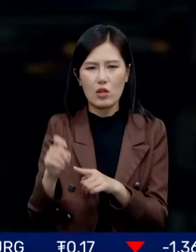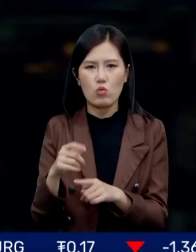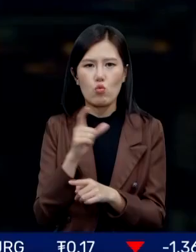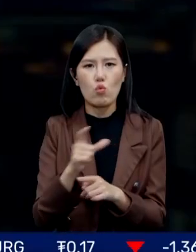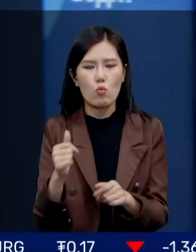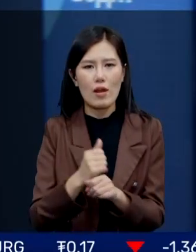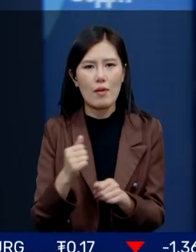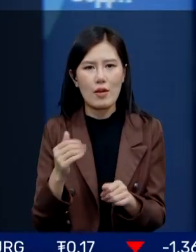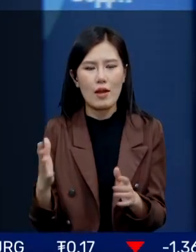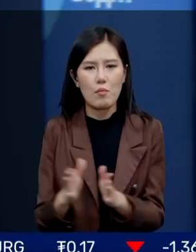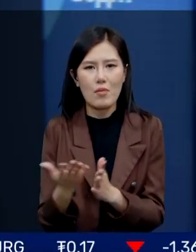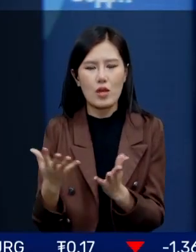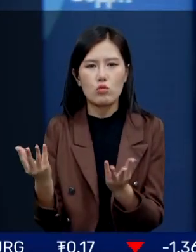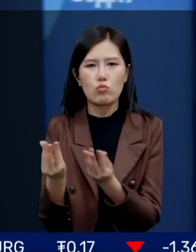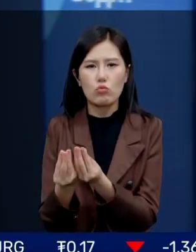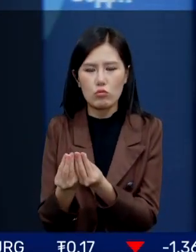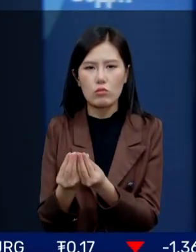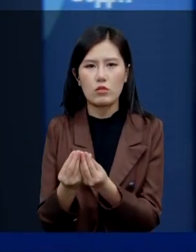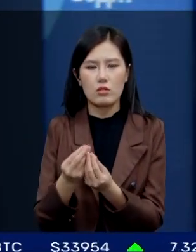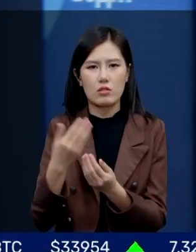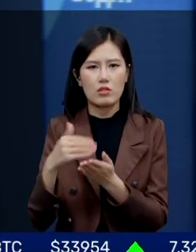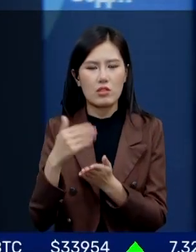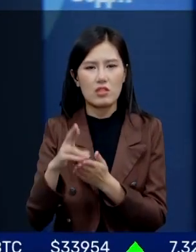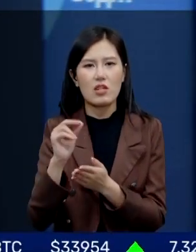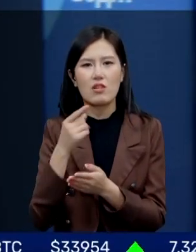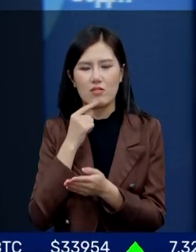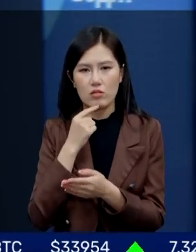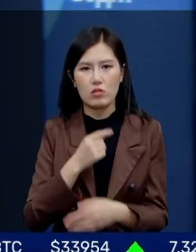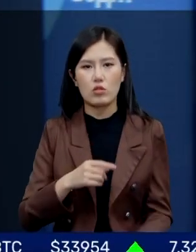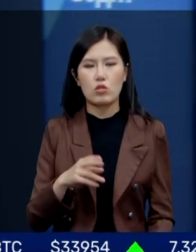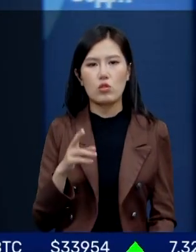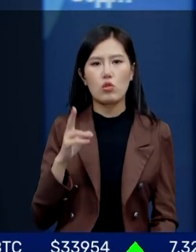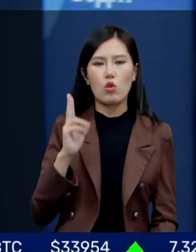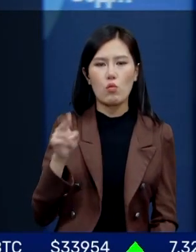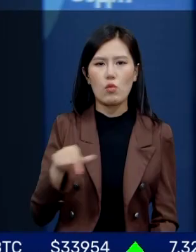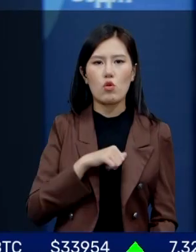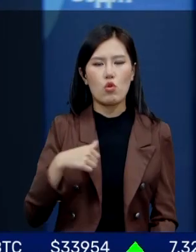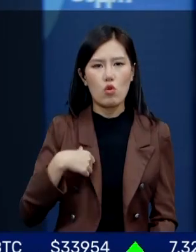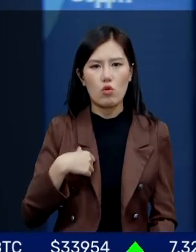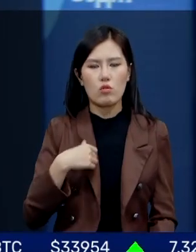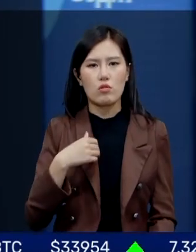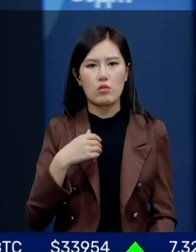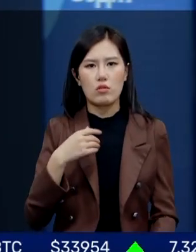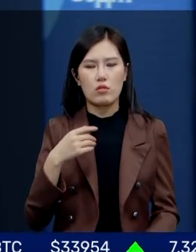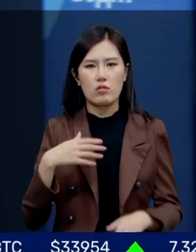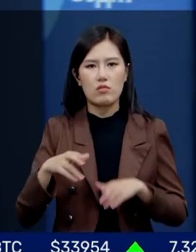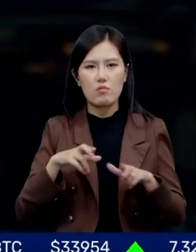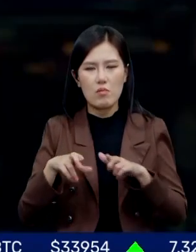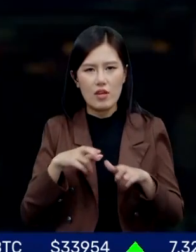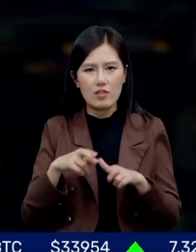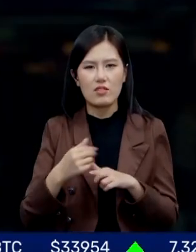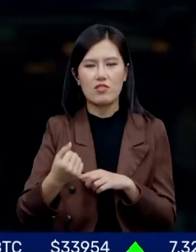нэлээд тулгардаг. За мэдээж маркетинг борлуулалтын үүднээс тухайн байгууллага хийгээд чадж байгаа учраас эхэлж байгаа байх гэж бодож